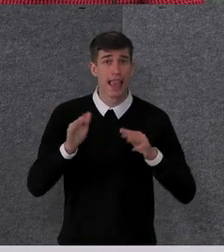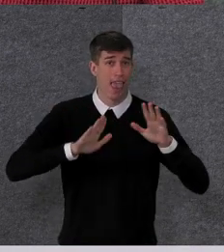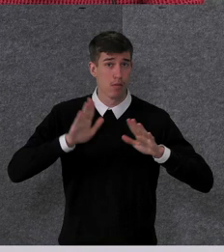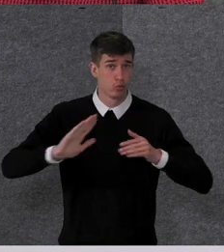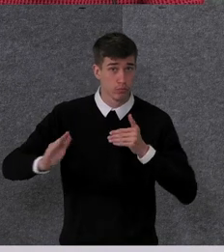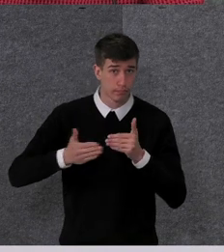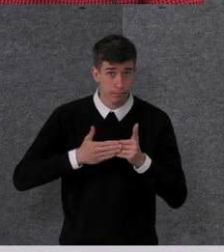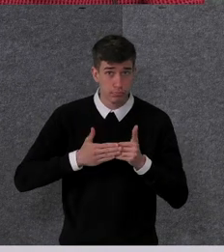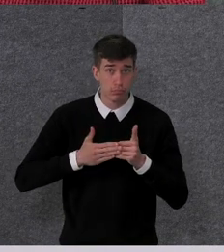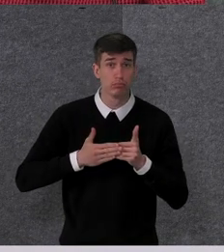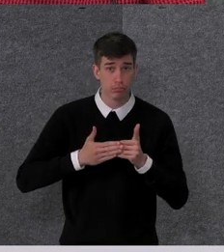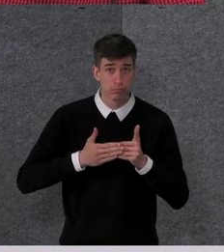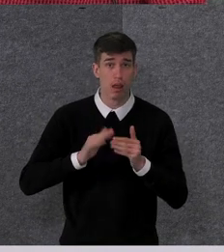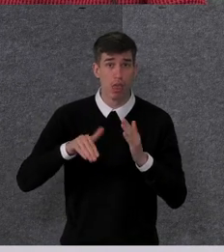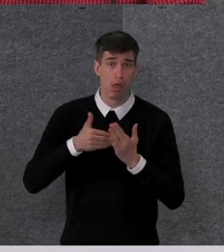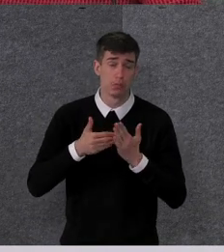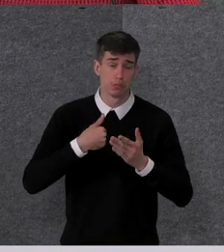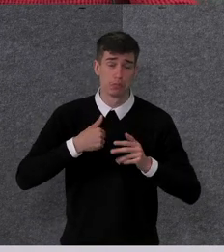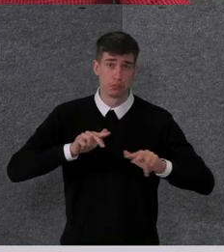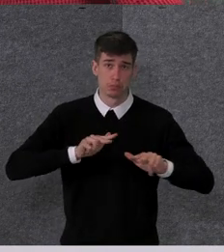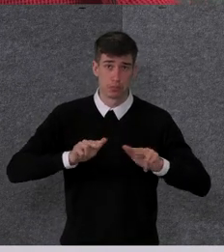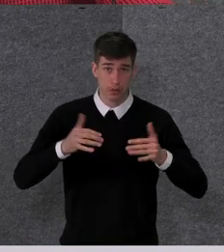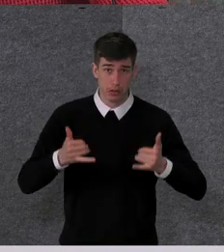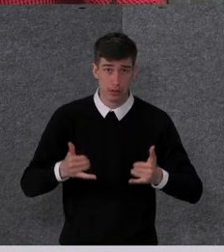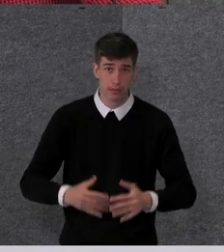die Abstimmung und wir bereiten das Ergebnis entsprechend vor.